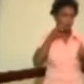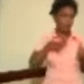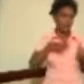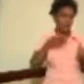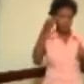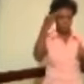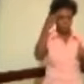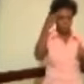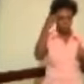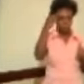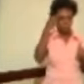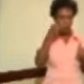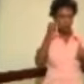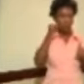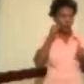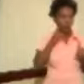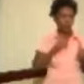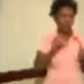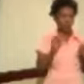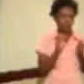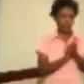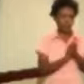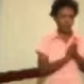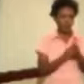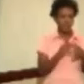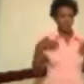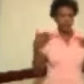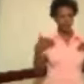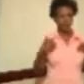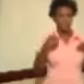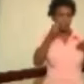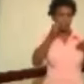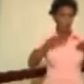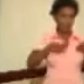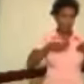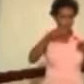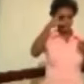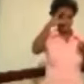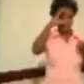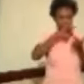et très heureuse d'être Madame Maniga depuis 40 ans.